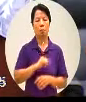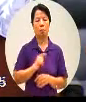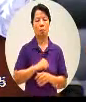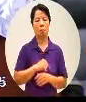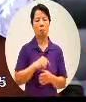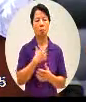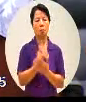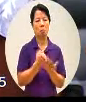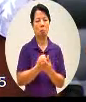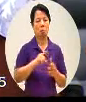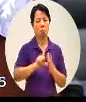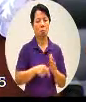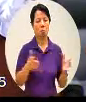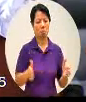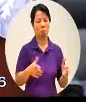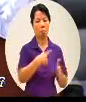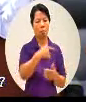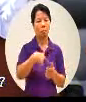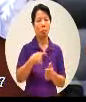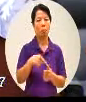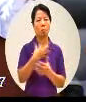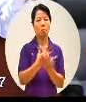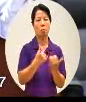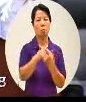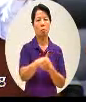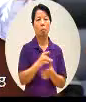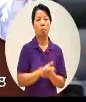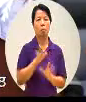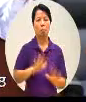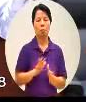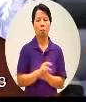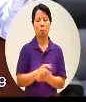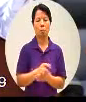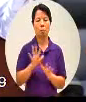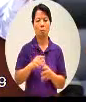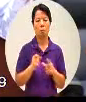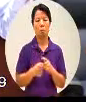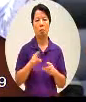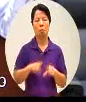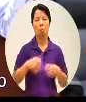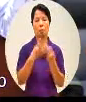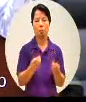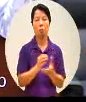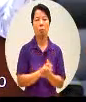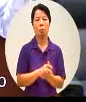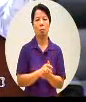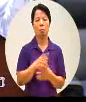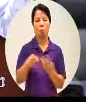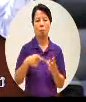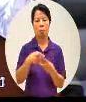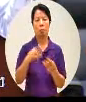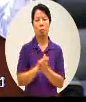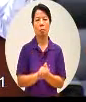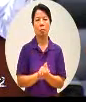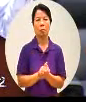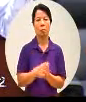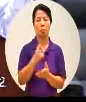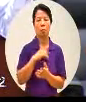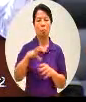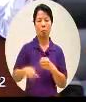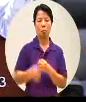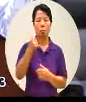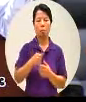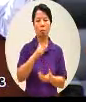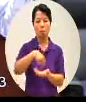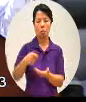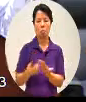车，哦，然后针对这个目前很多不合理的，统计这三点，局长你是不是一个书面报告爱给